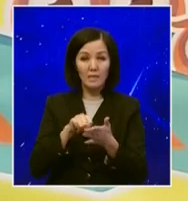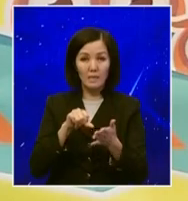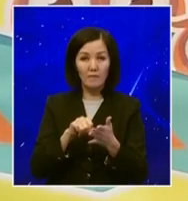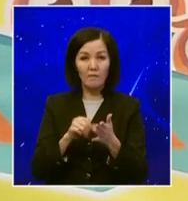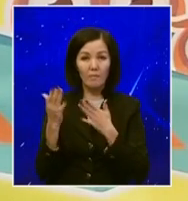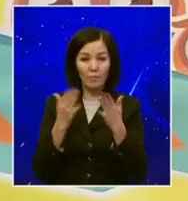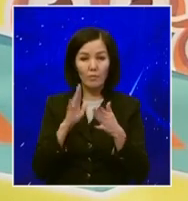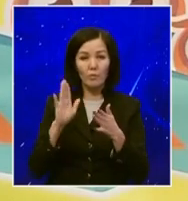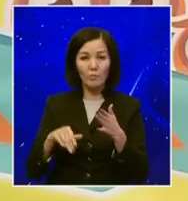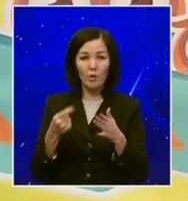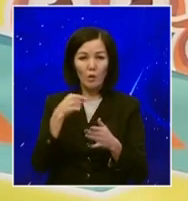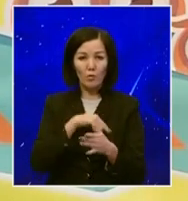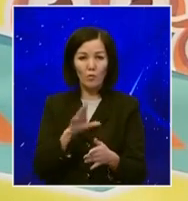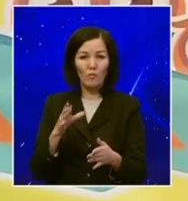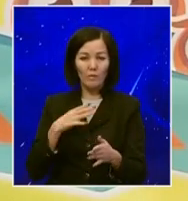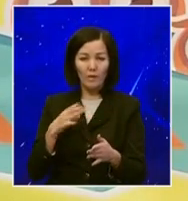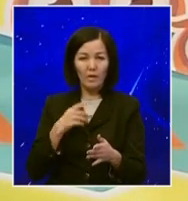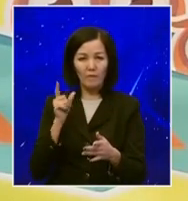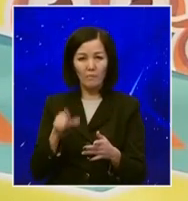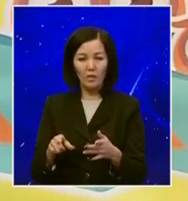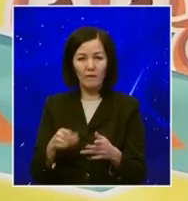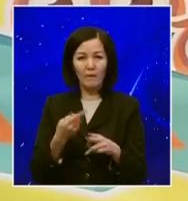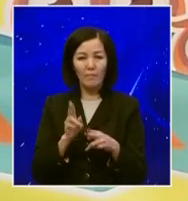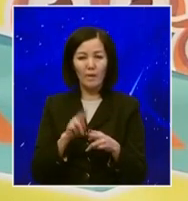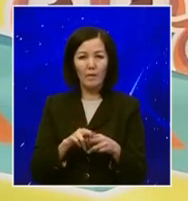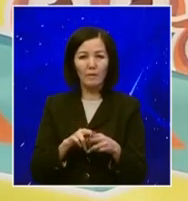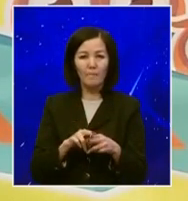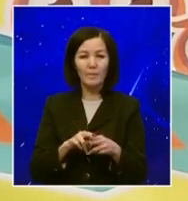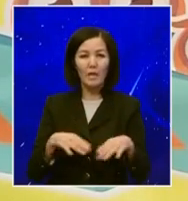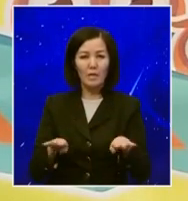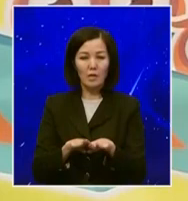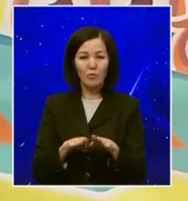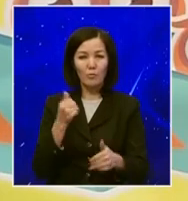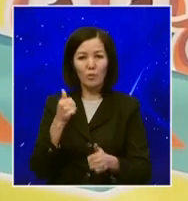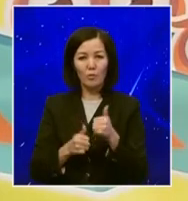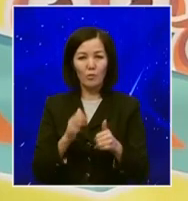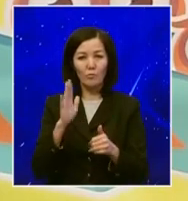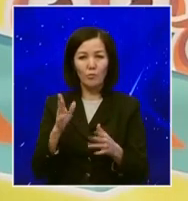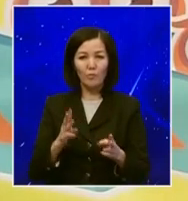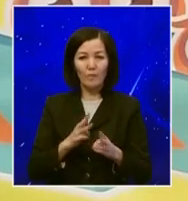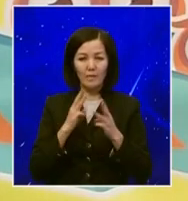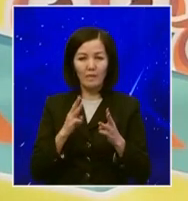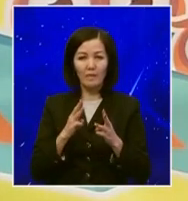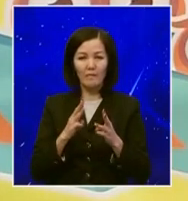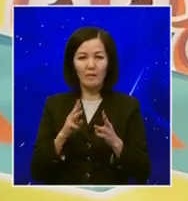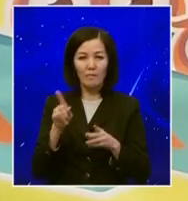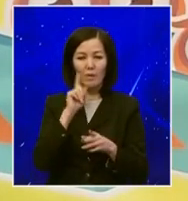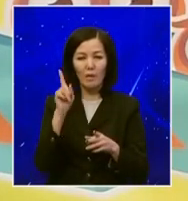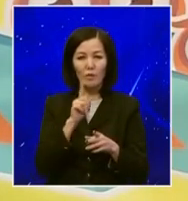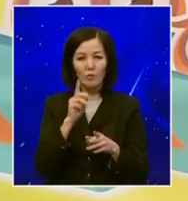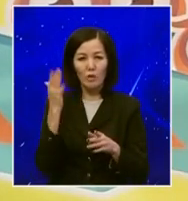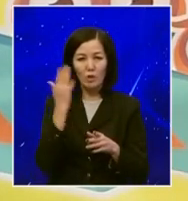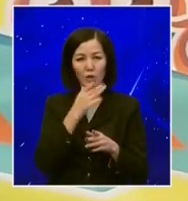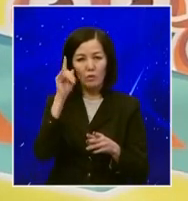этих книг я ощущаю себя духовно богатым человеком, поэтому считаю, что подобные конкурсы будут мотивировать нас, молодежь, не только к